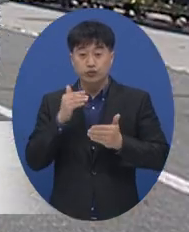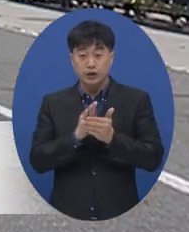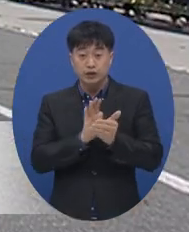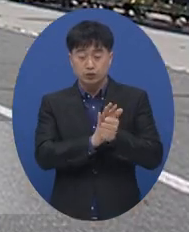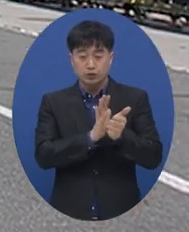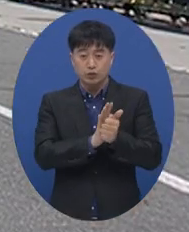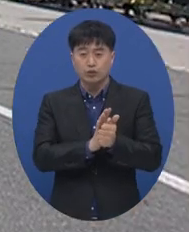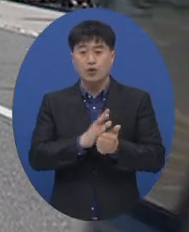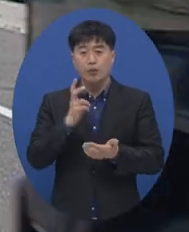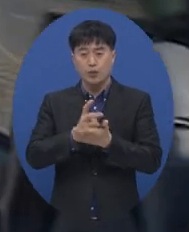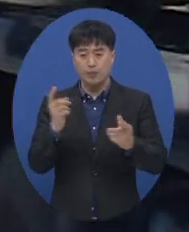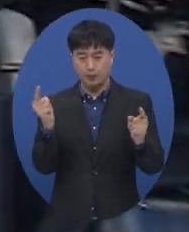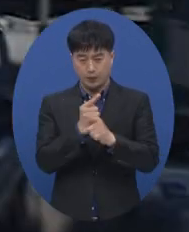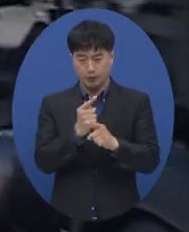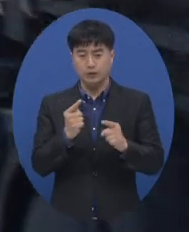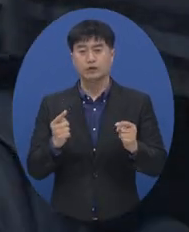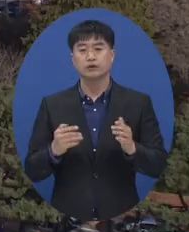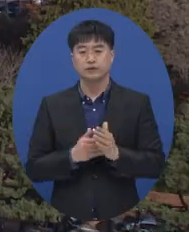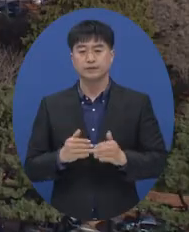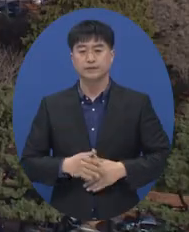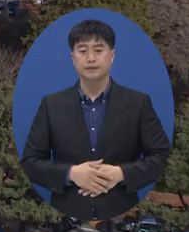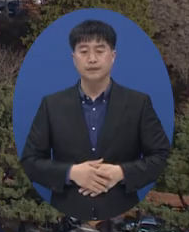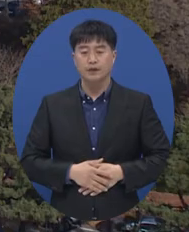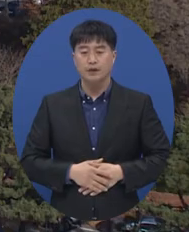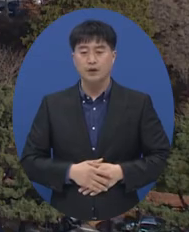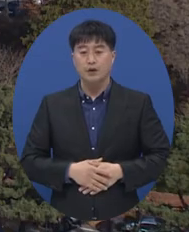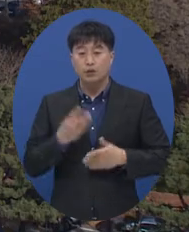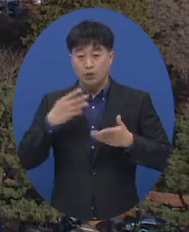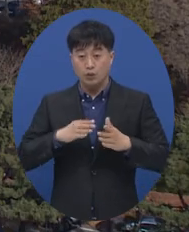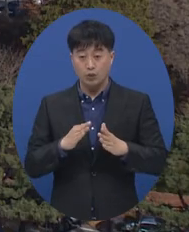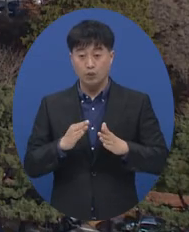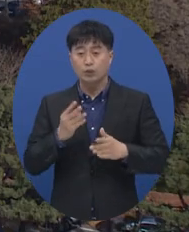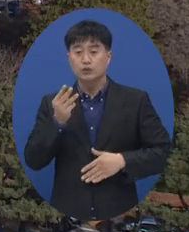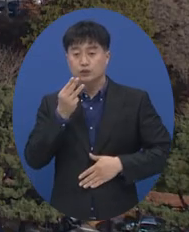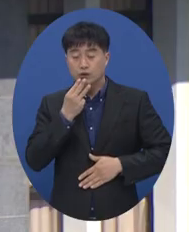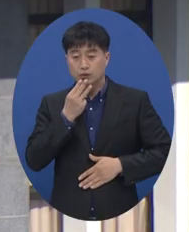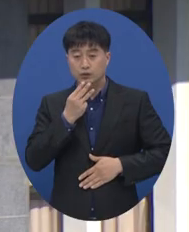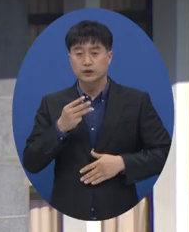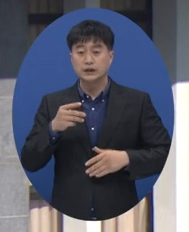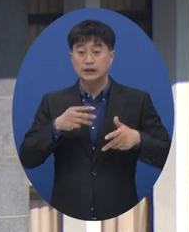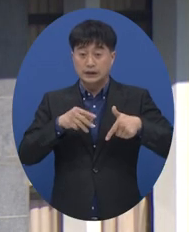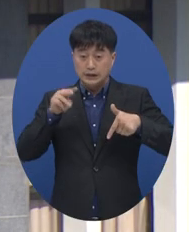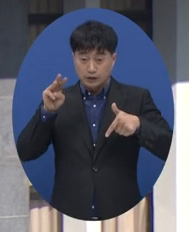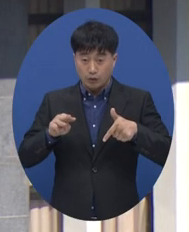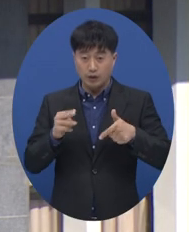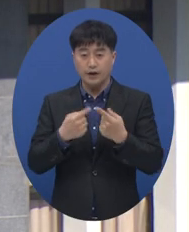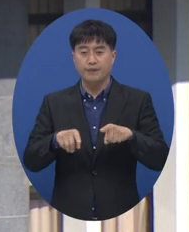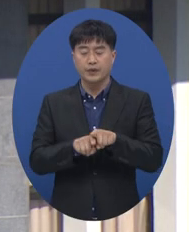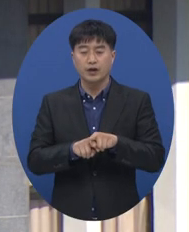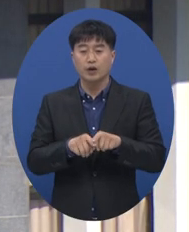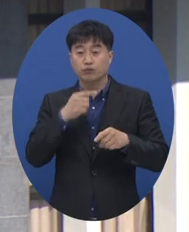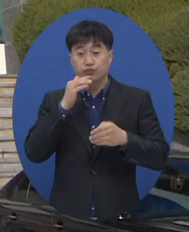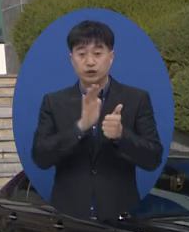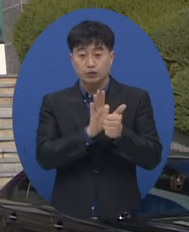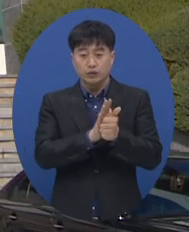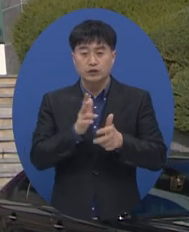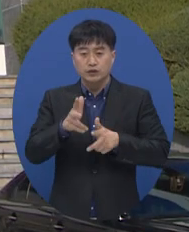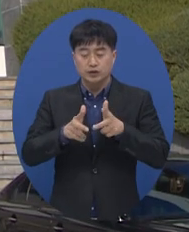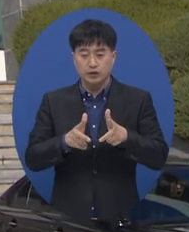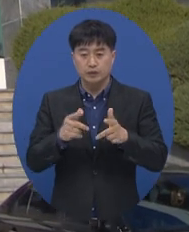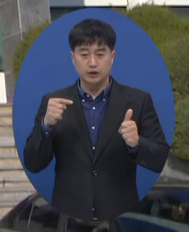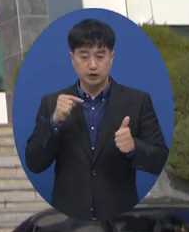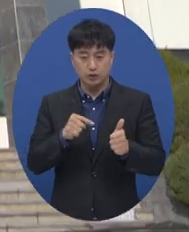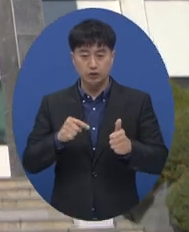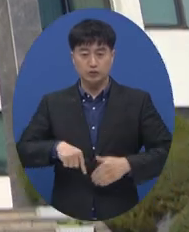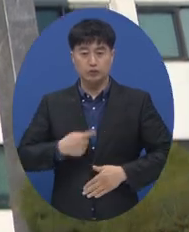처리에 관한 규정을 개정했기 때문입니다. 경기도 역시 서울시, 인천시와 함께 대북지원사업자로 지정돼